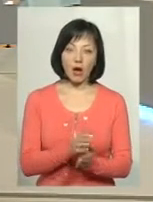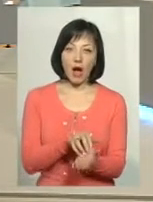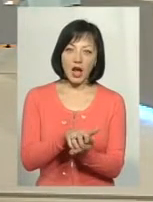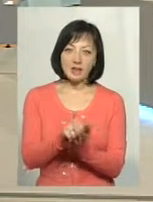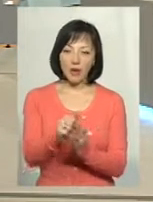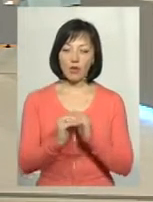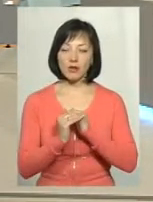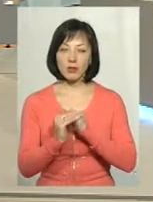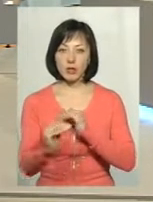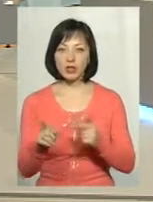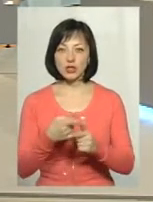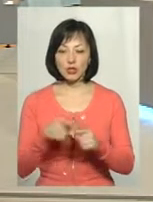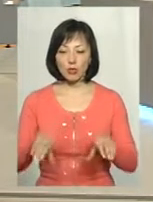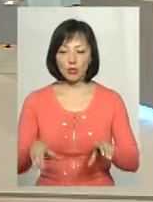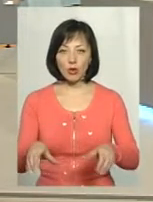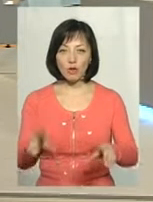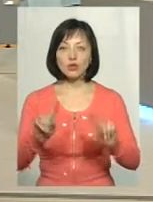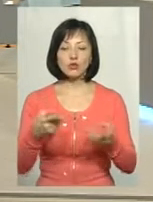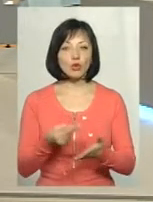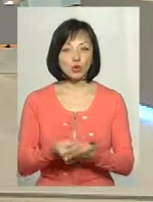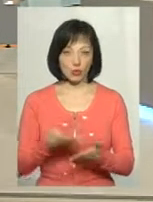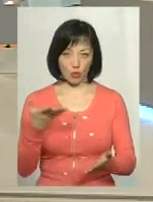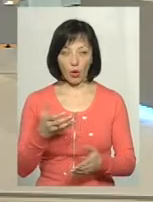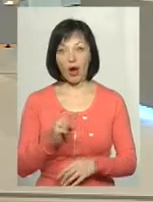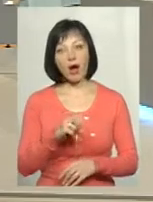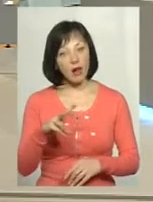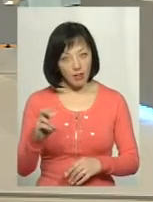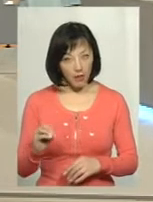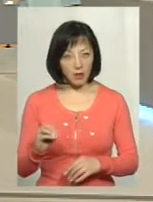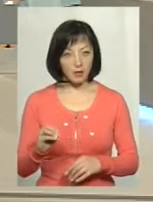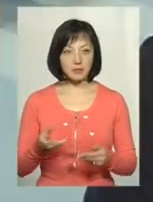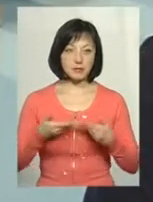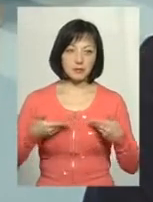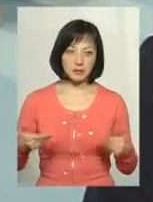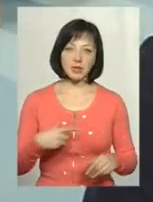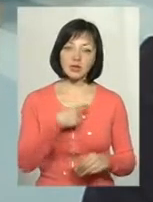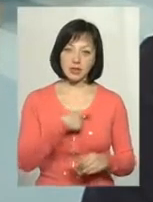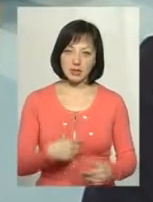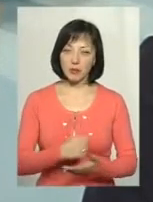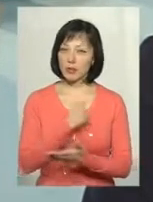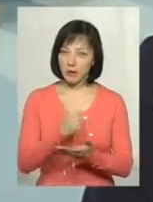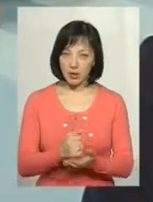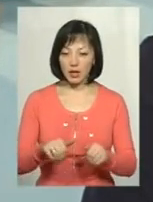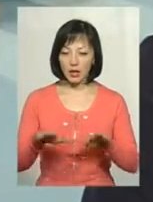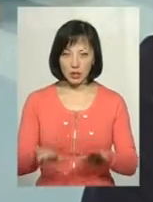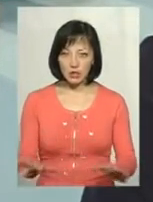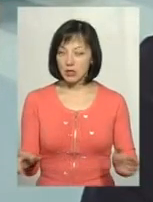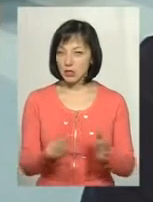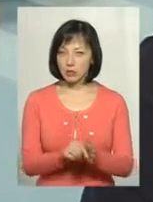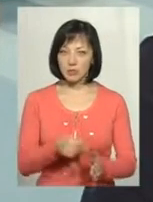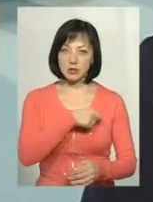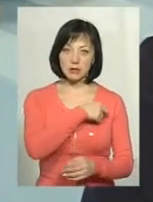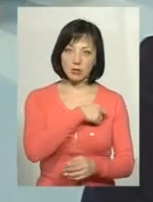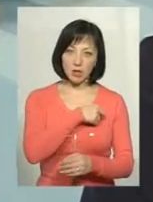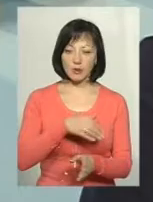асфальтованим покриттям чи бруківкою – це надзвичайно дорого. Але разом з тим ми для себе прийняли рішення разом з депутатським корпусом, разом